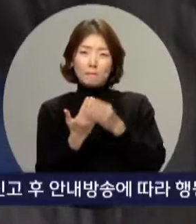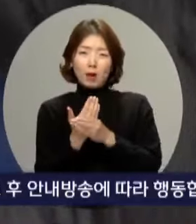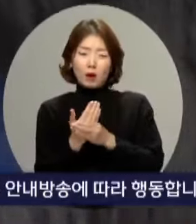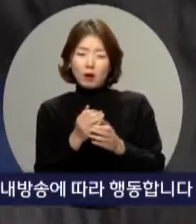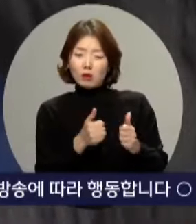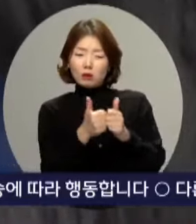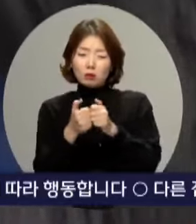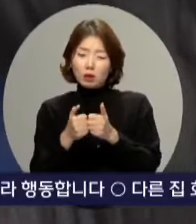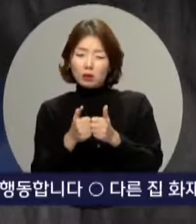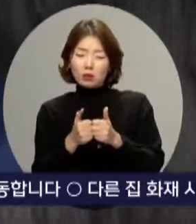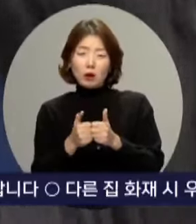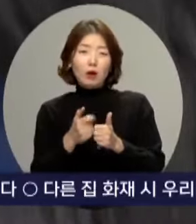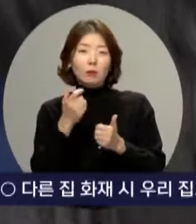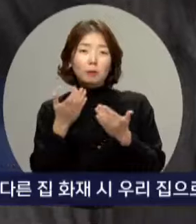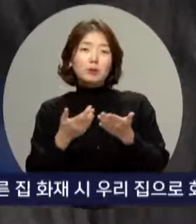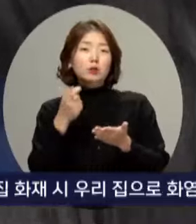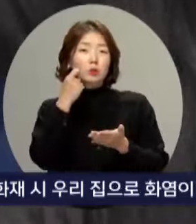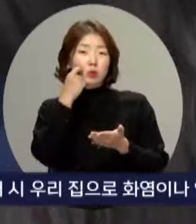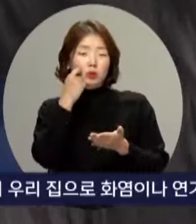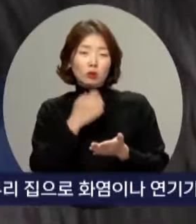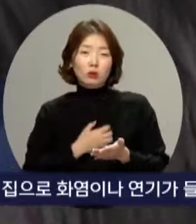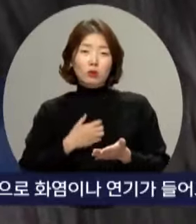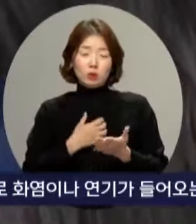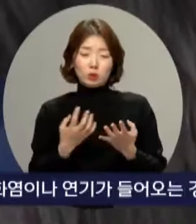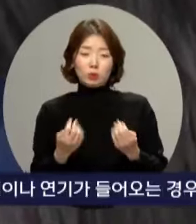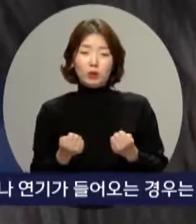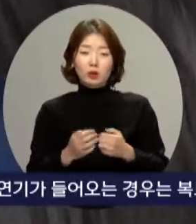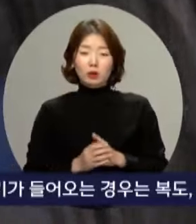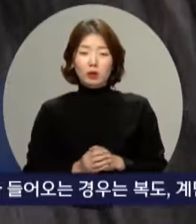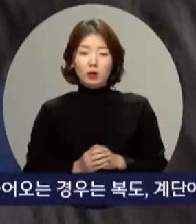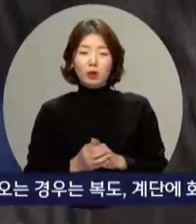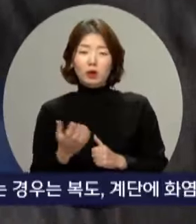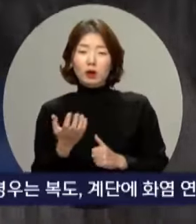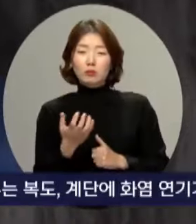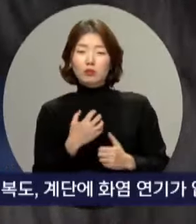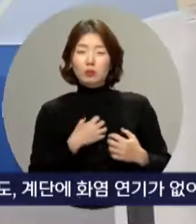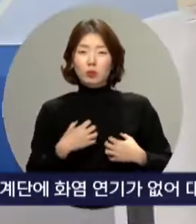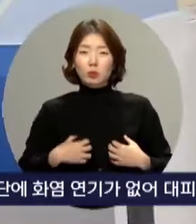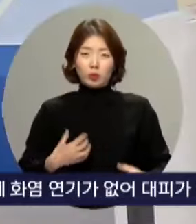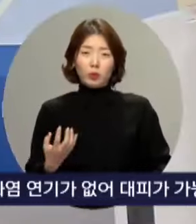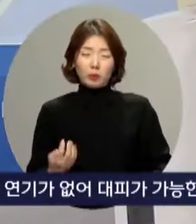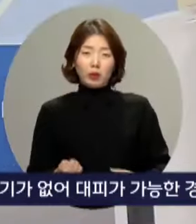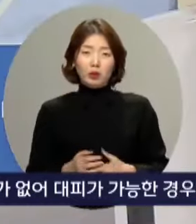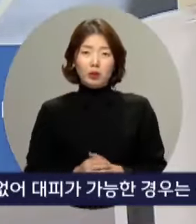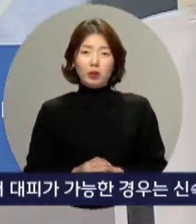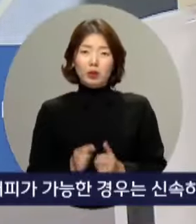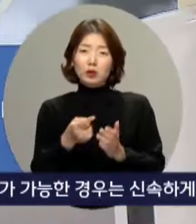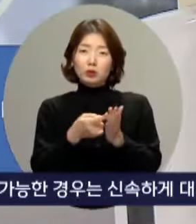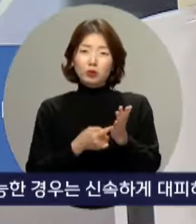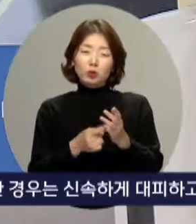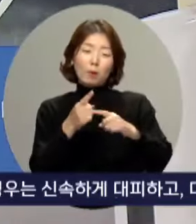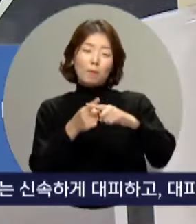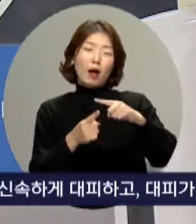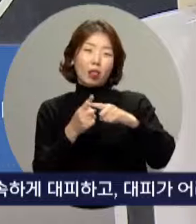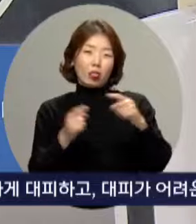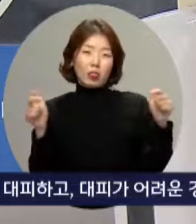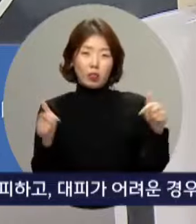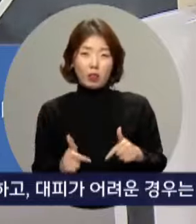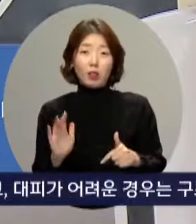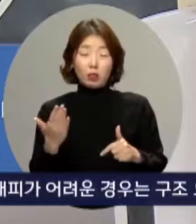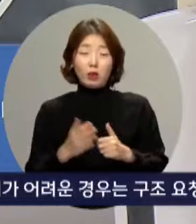못 받을 수도 있을 것 같아서 걱정도 많죠. 좀 아픈 곳이 많다 보니까. 수술도 절반 이하로